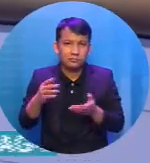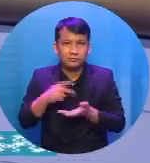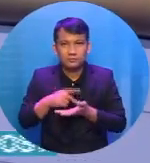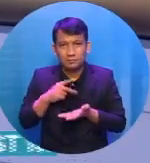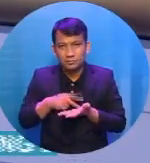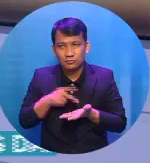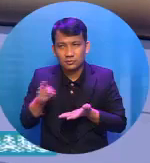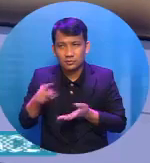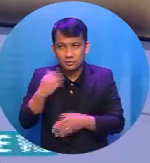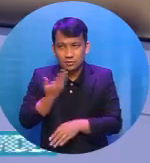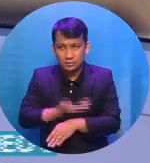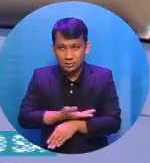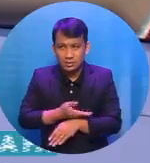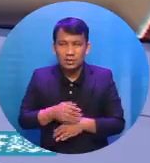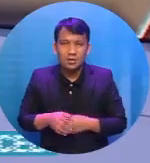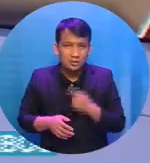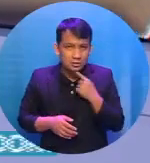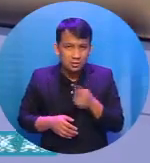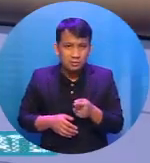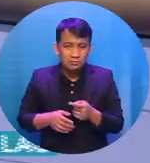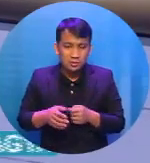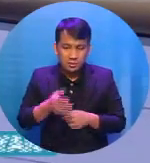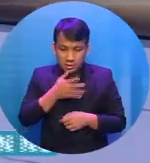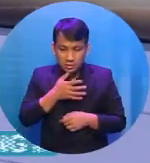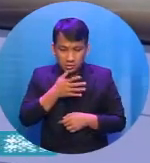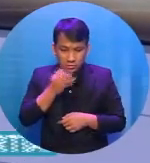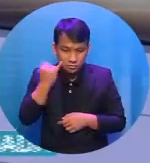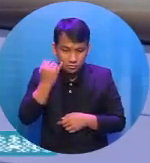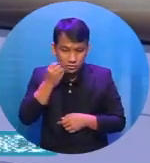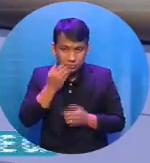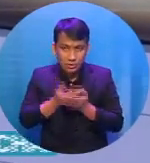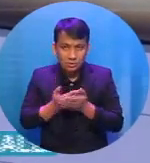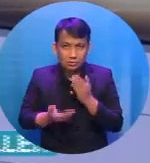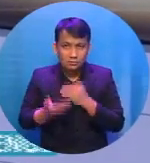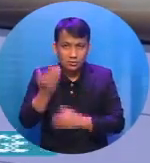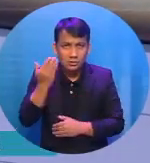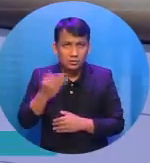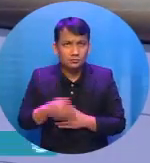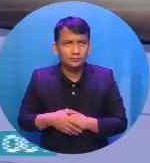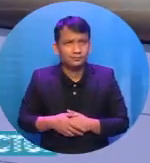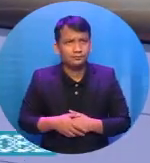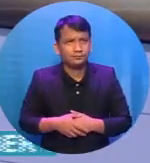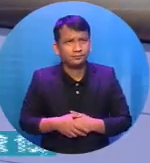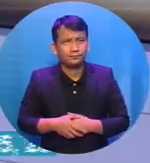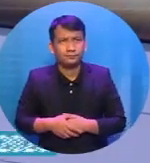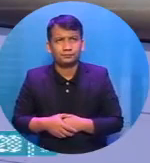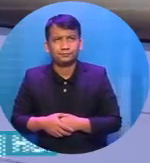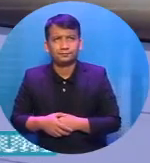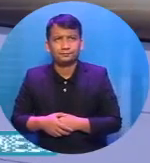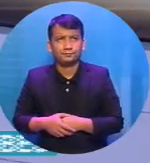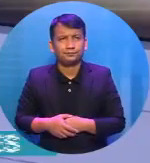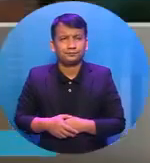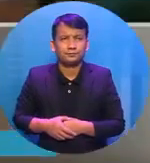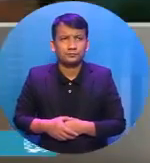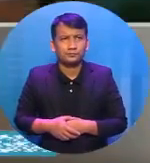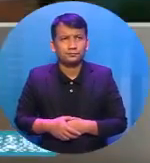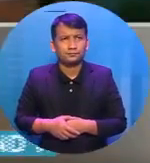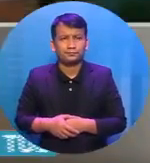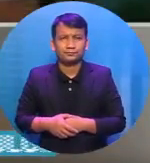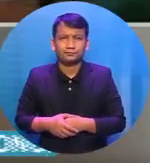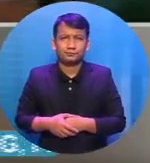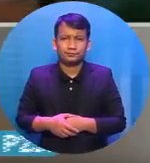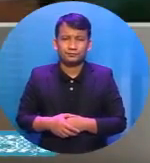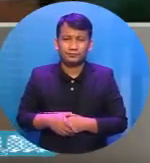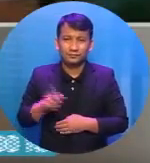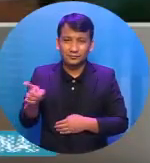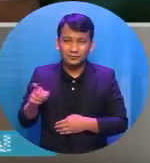pasaway. Nanay Julie, magandang umaga po, ma'am. Maganda po, Sir Paul po, umaga. Okay, ito pong anak ninyo